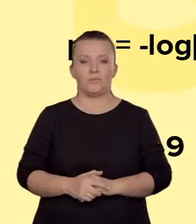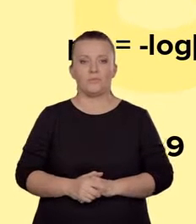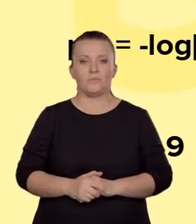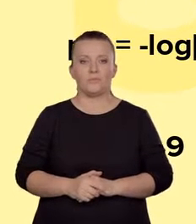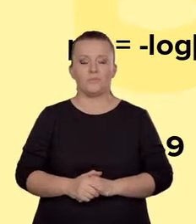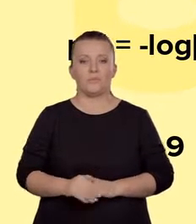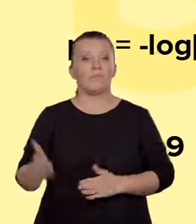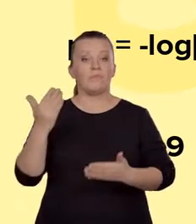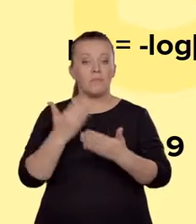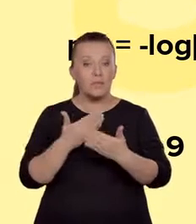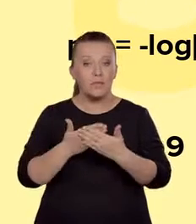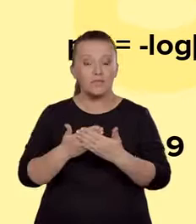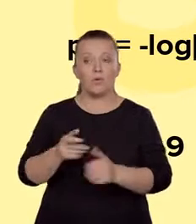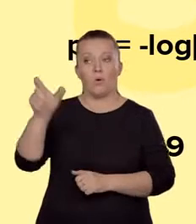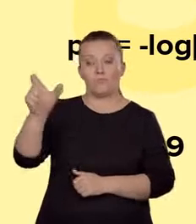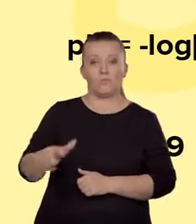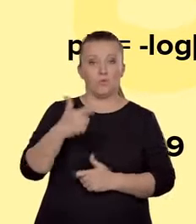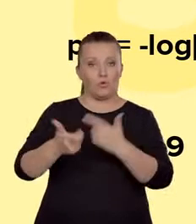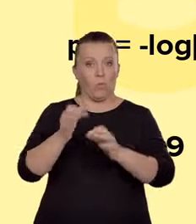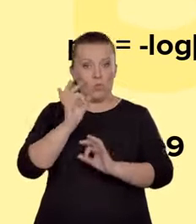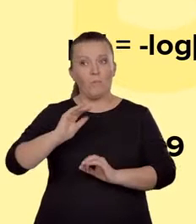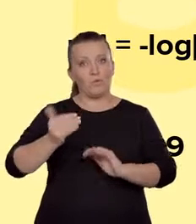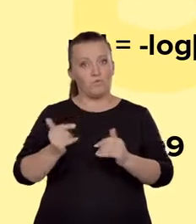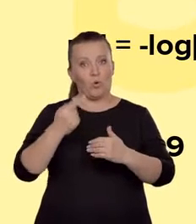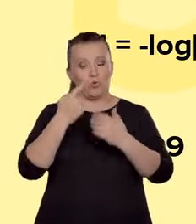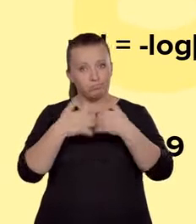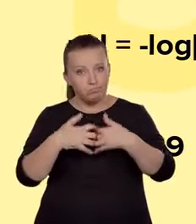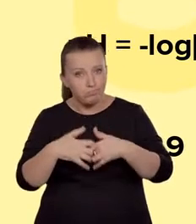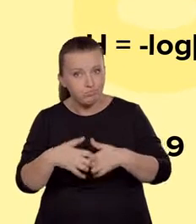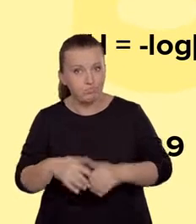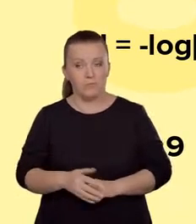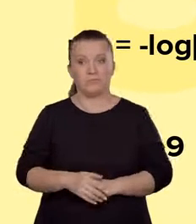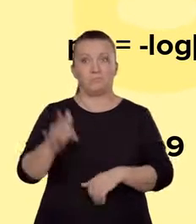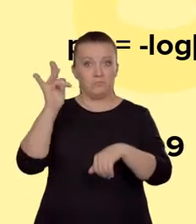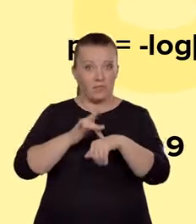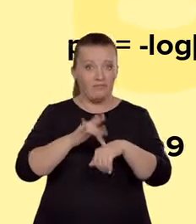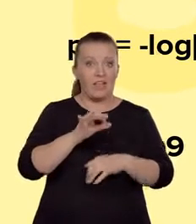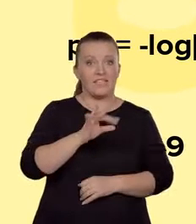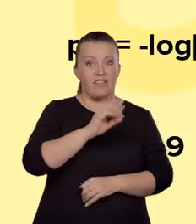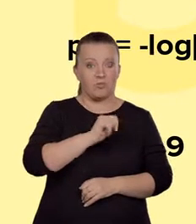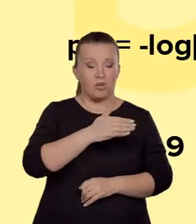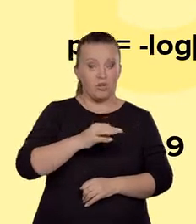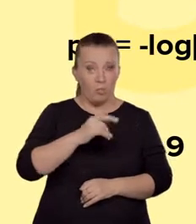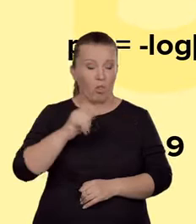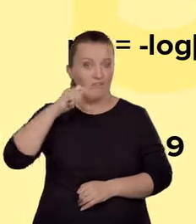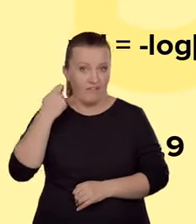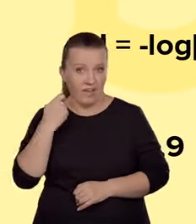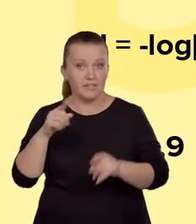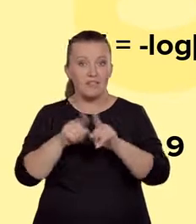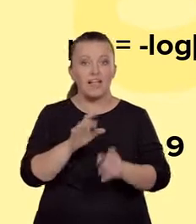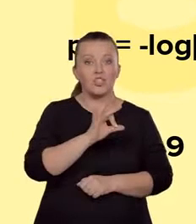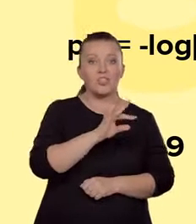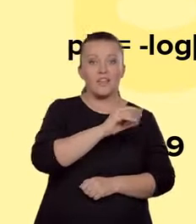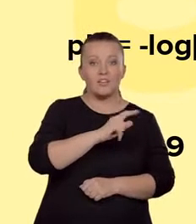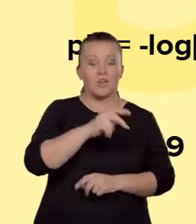zdający zastosował poprawną metodę, obliczył bowiem stężenie molowe kwasu, a także stężenie jonów wodorowych i w końcu